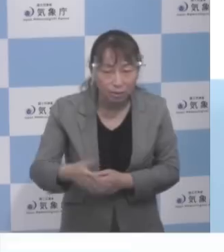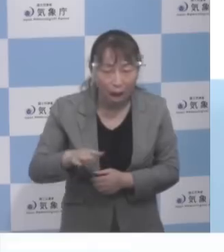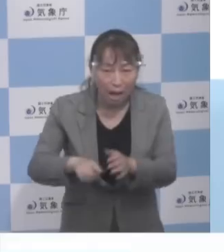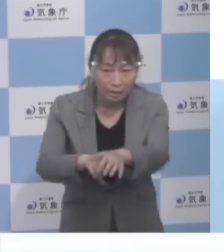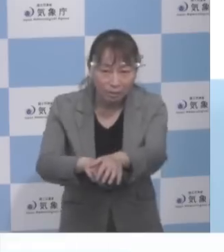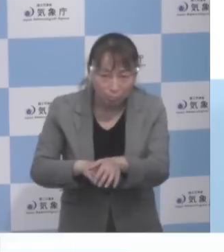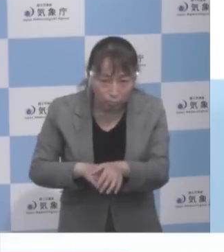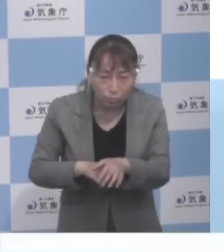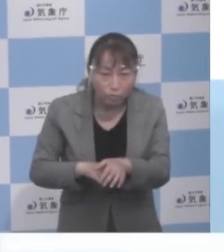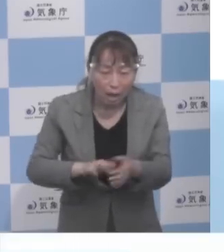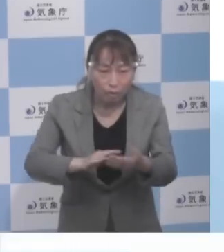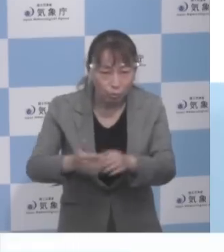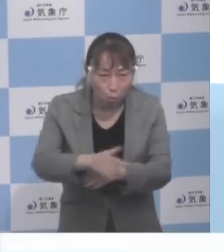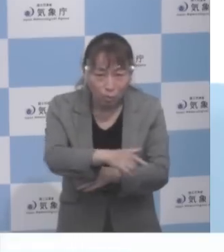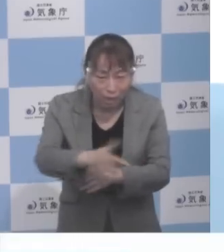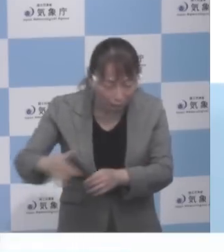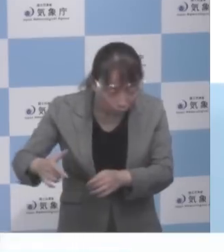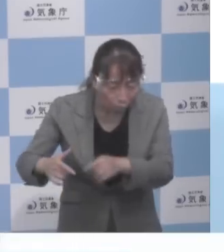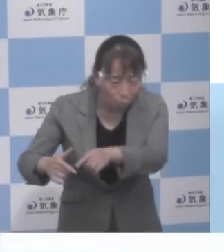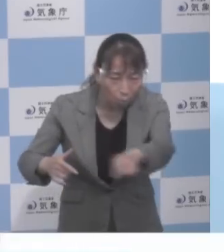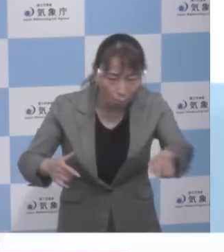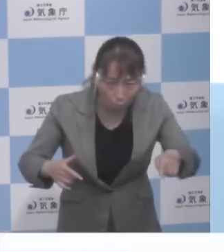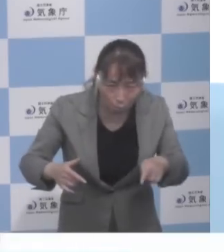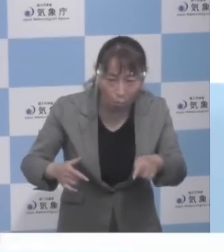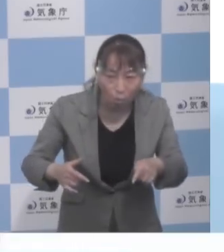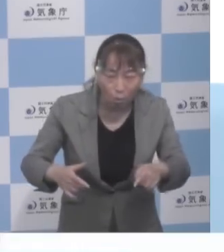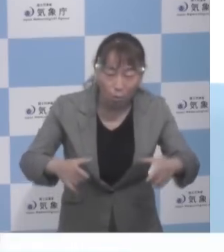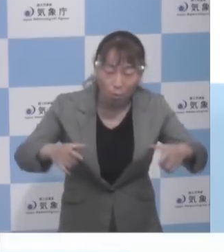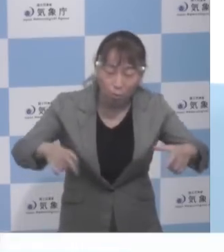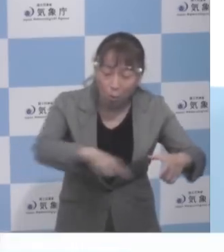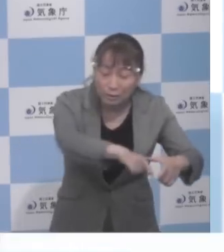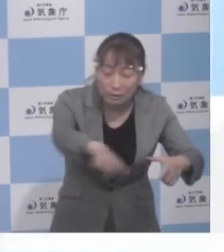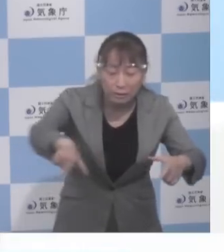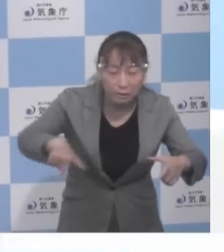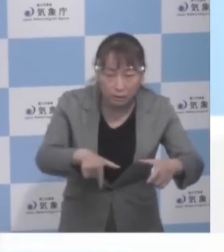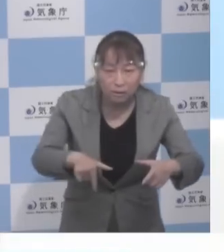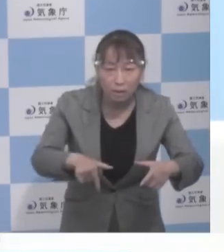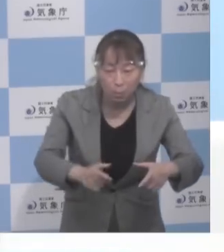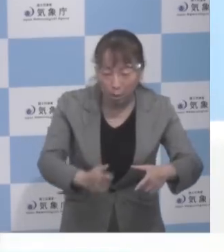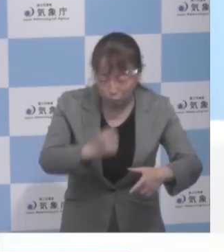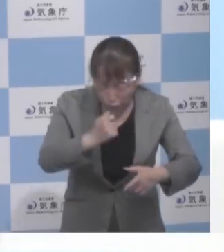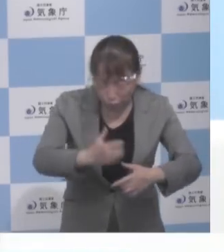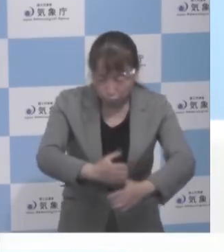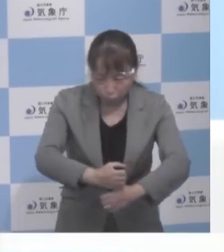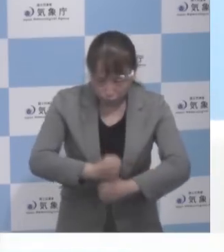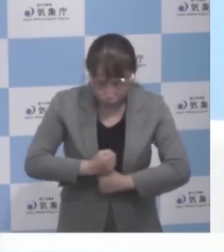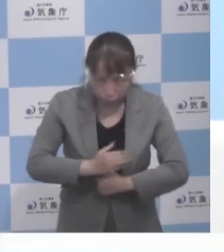大きな噴石に厳重な警戒をしてください。以上です。